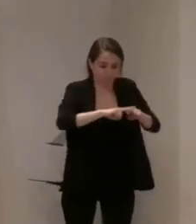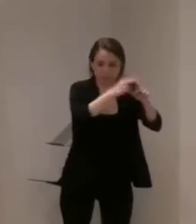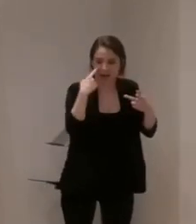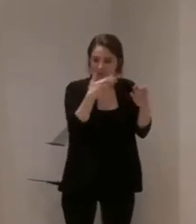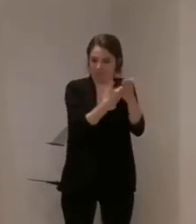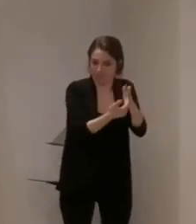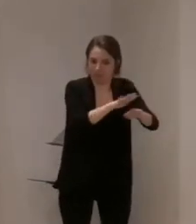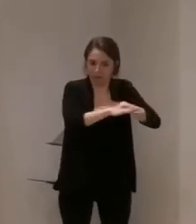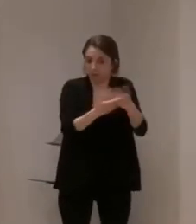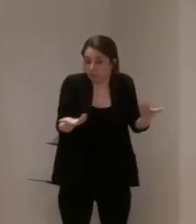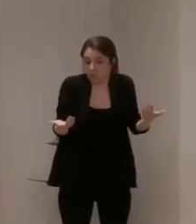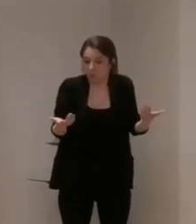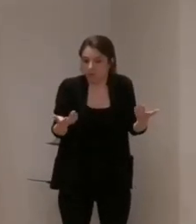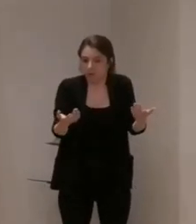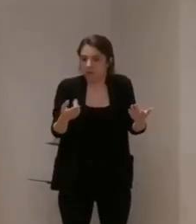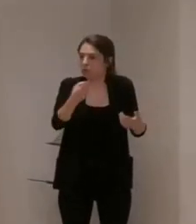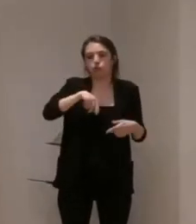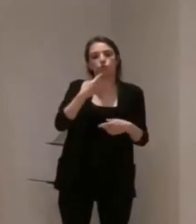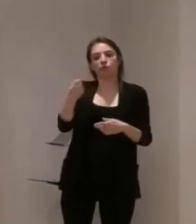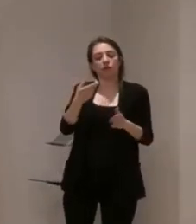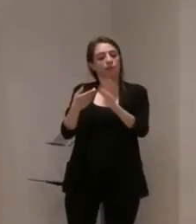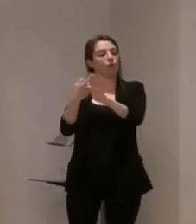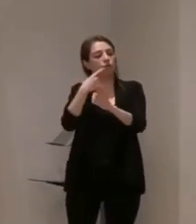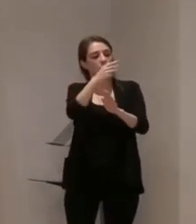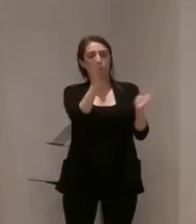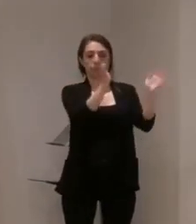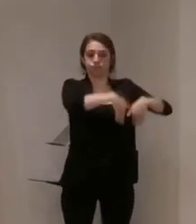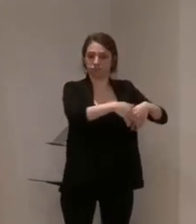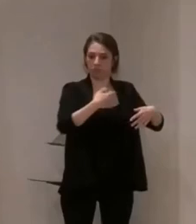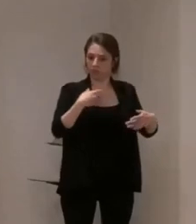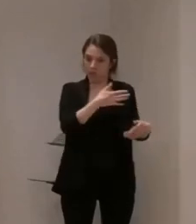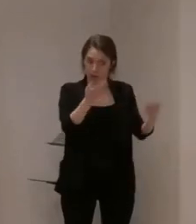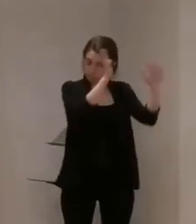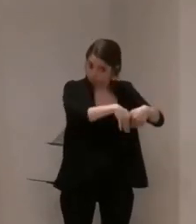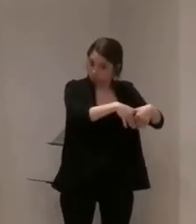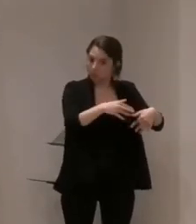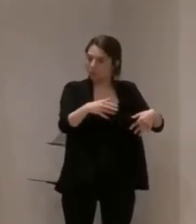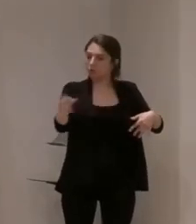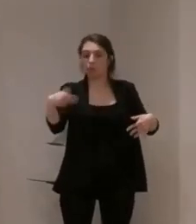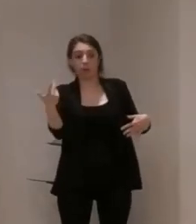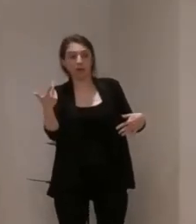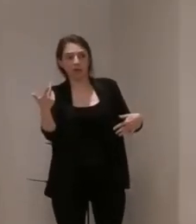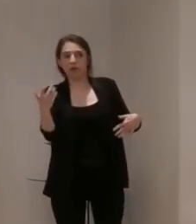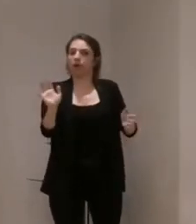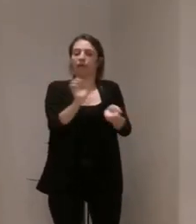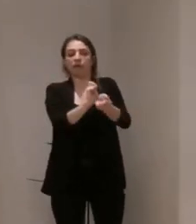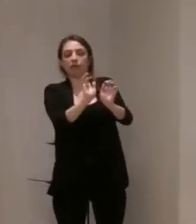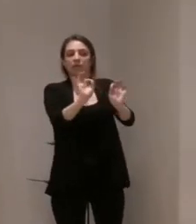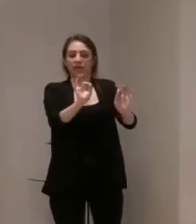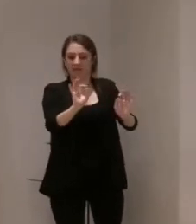fotrem un hotel, o ho tirarem a terra. Potser diria que potser sí. Però fer una cosa que recordi el que va